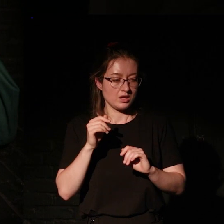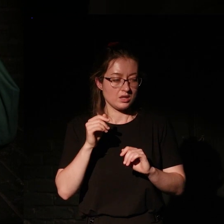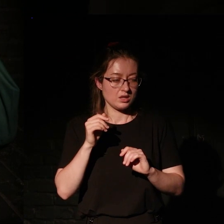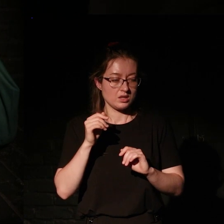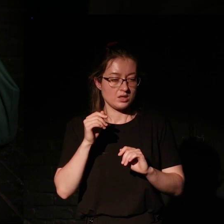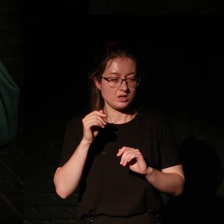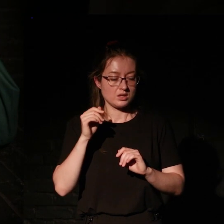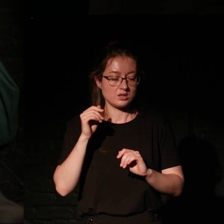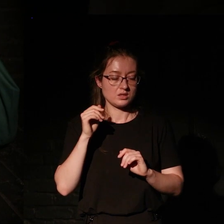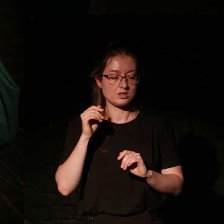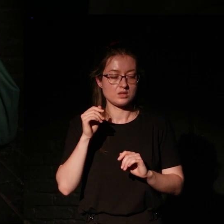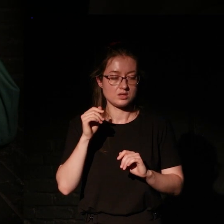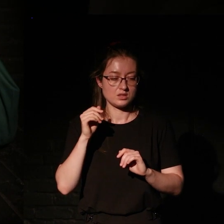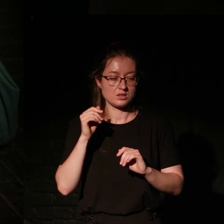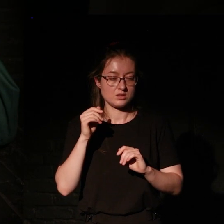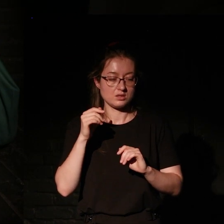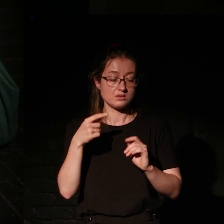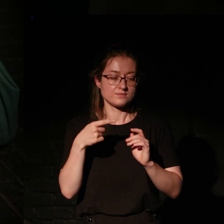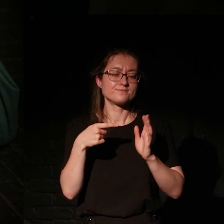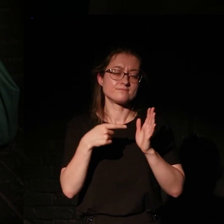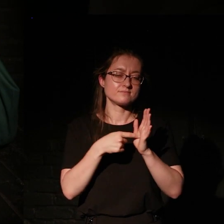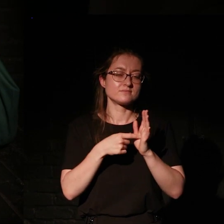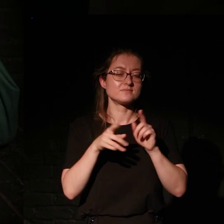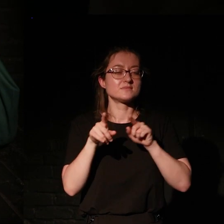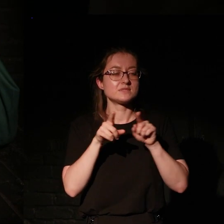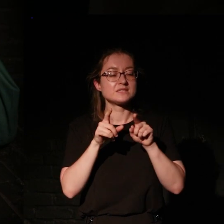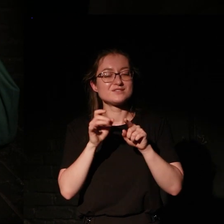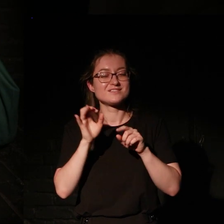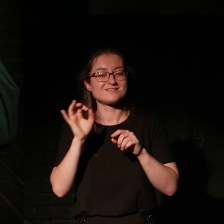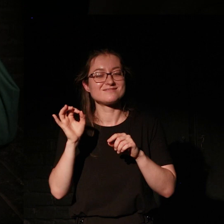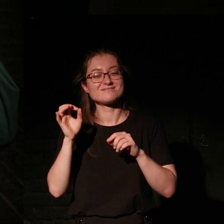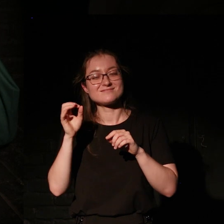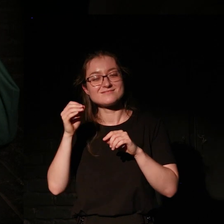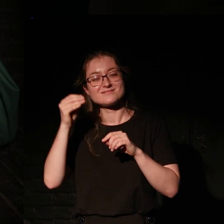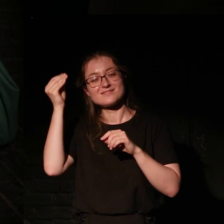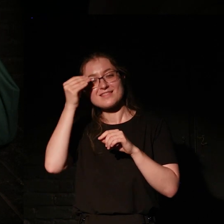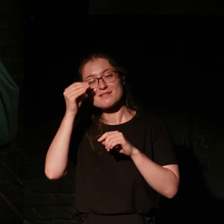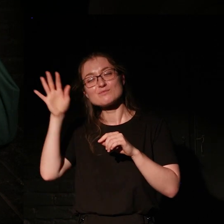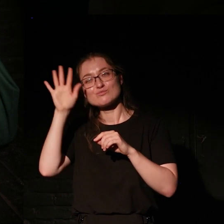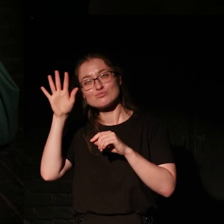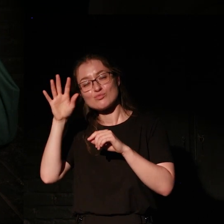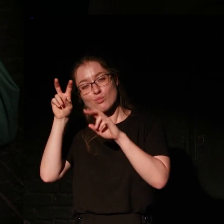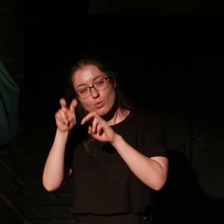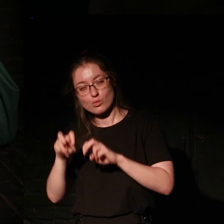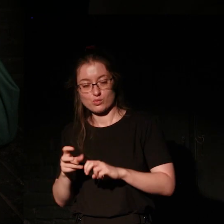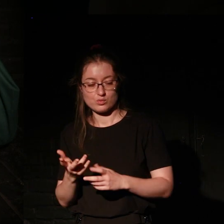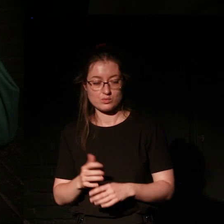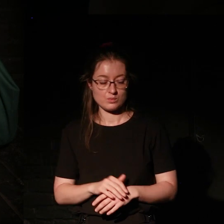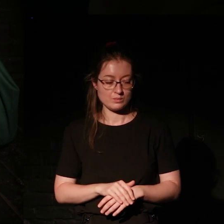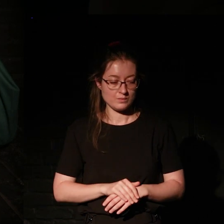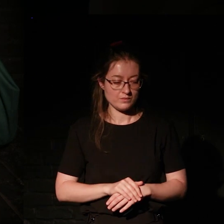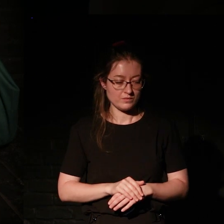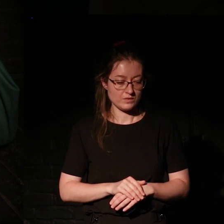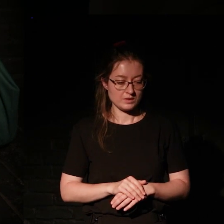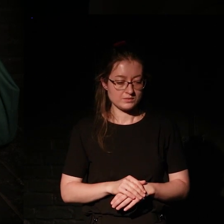w takim teologicznym znaczeniu. Ale są fragmenty, które mówią o tym,